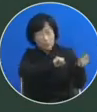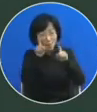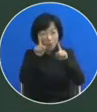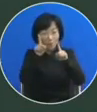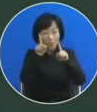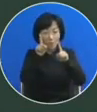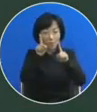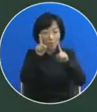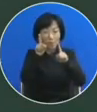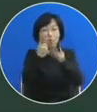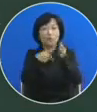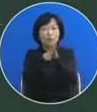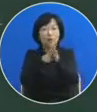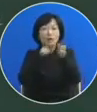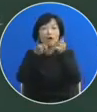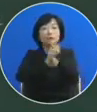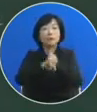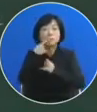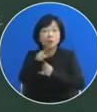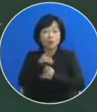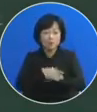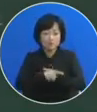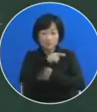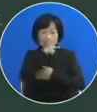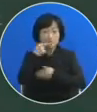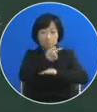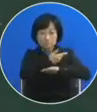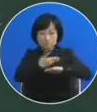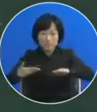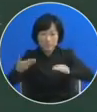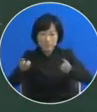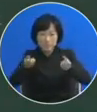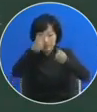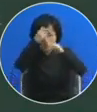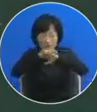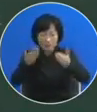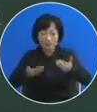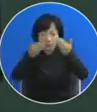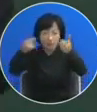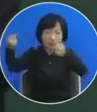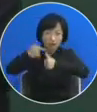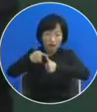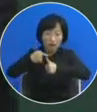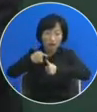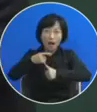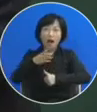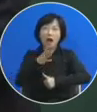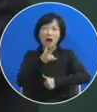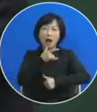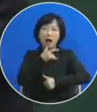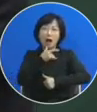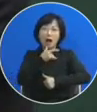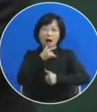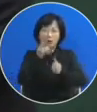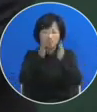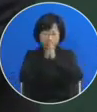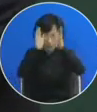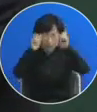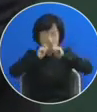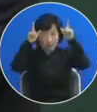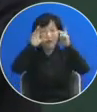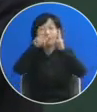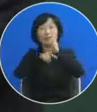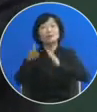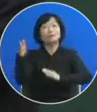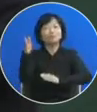하는 언약을 모세가 깨닫는 날로부터 역사시작. After 400 years, Moses finally realized the blood covenant of going out and offering a blood sacrifice. That's when God began